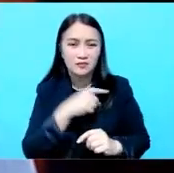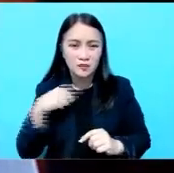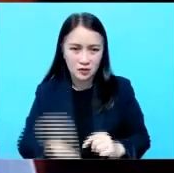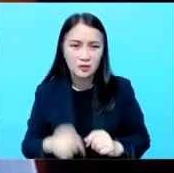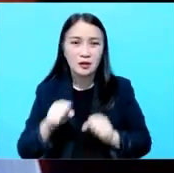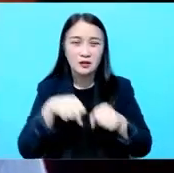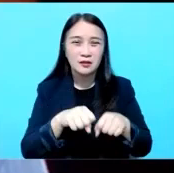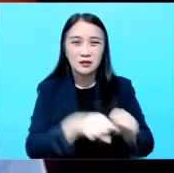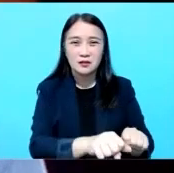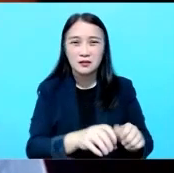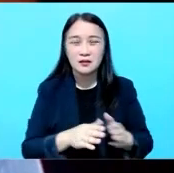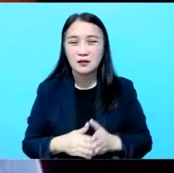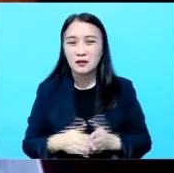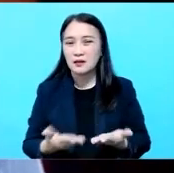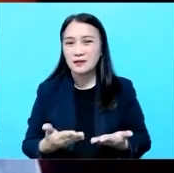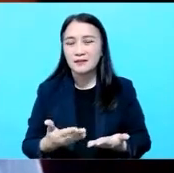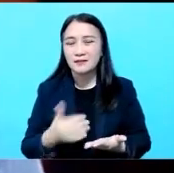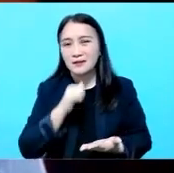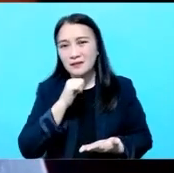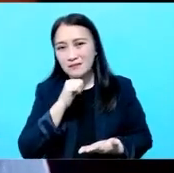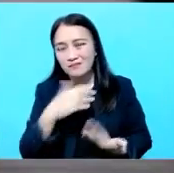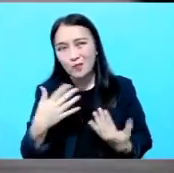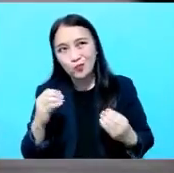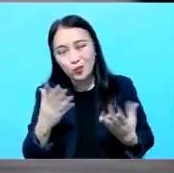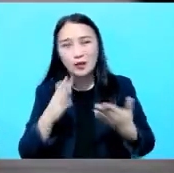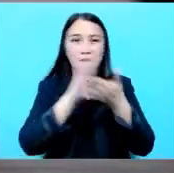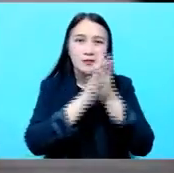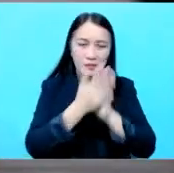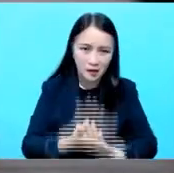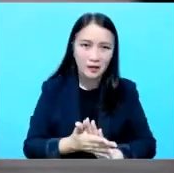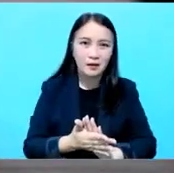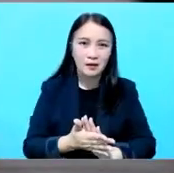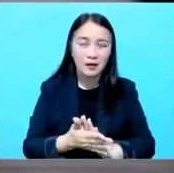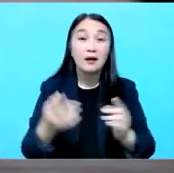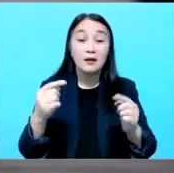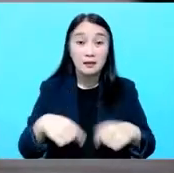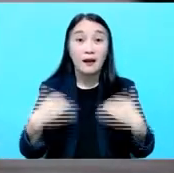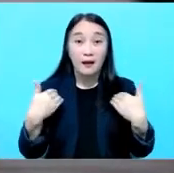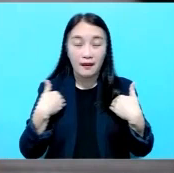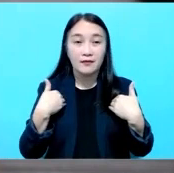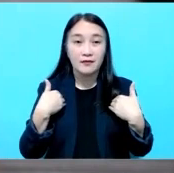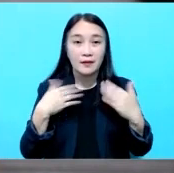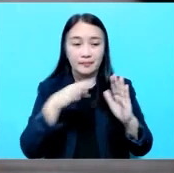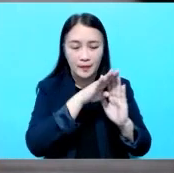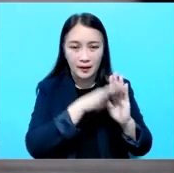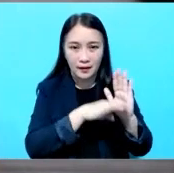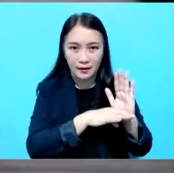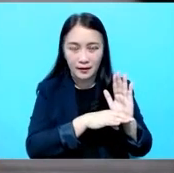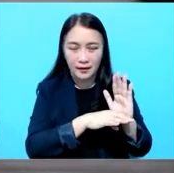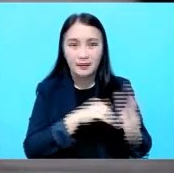hindi magkakalma yan hanggang meron na tayong Code of Conduct. Iginiit ng Pangulo ang kahalagaan ng pagkakaroon ng